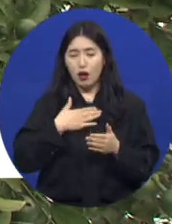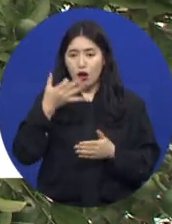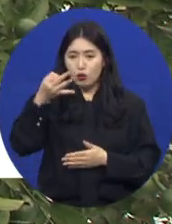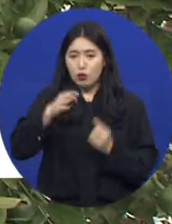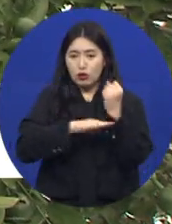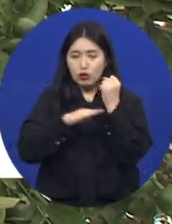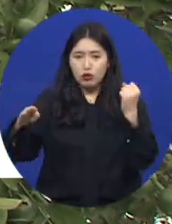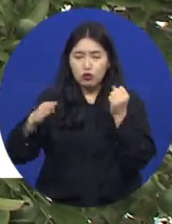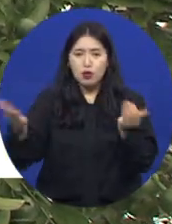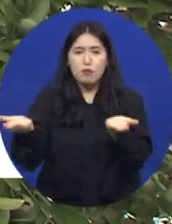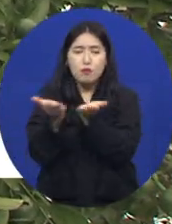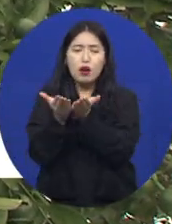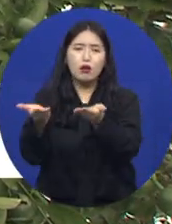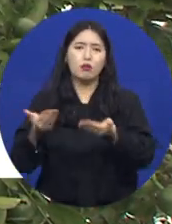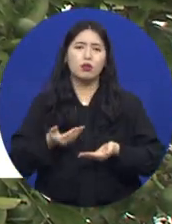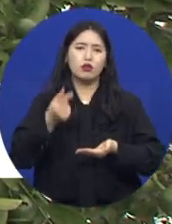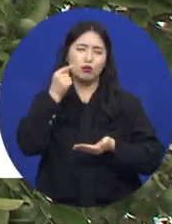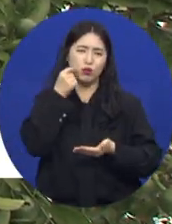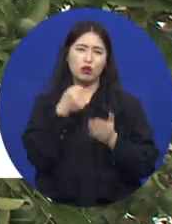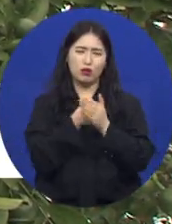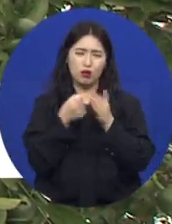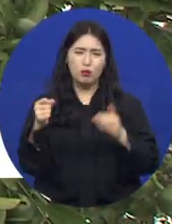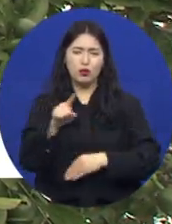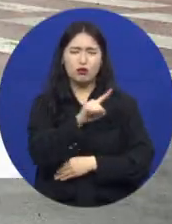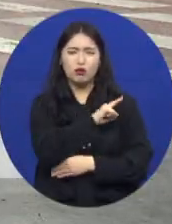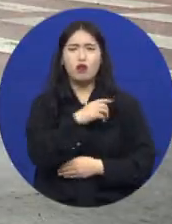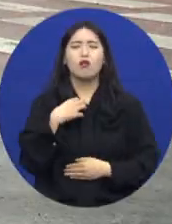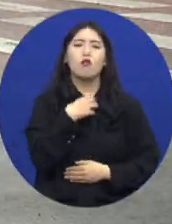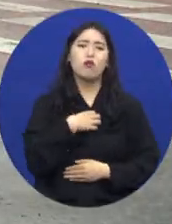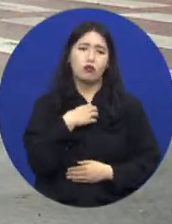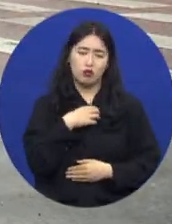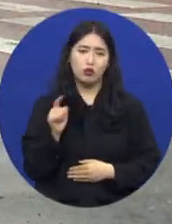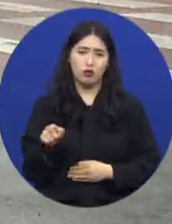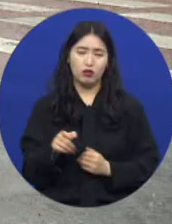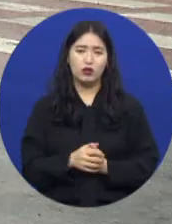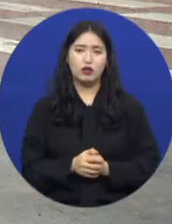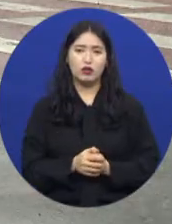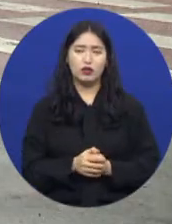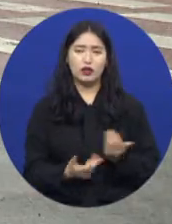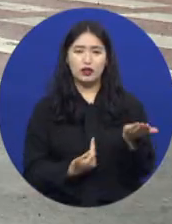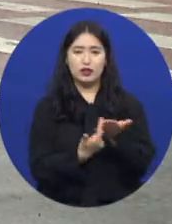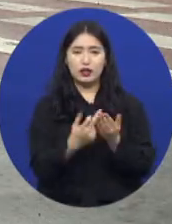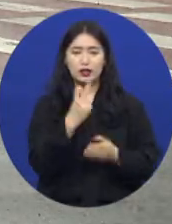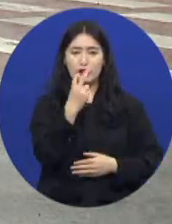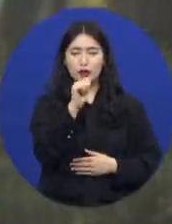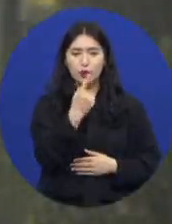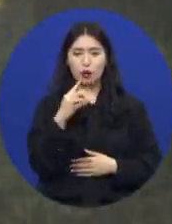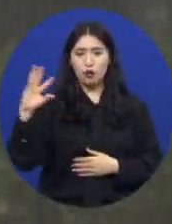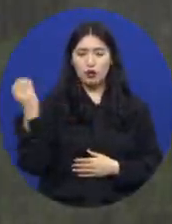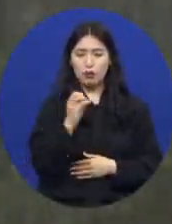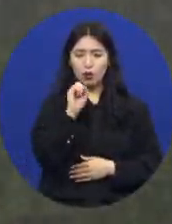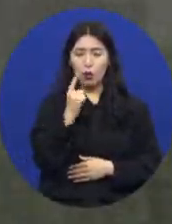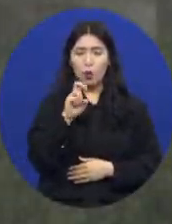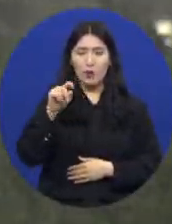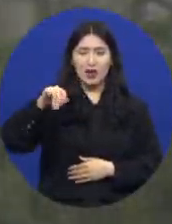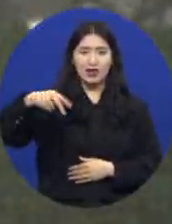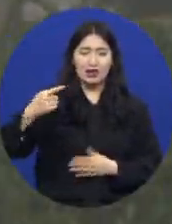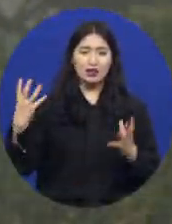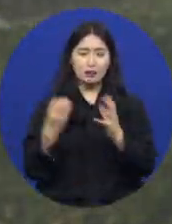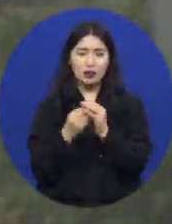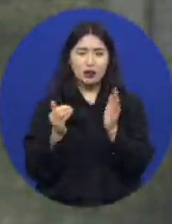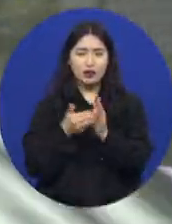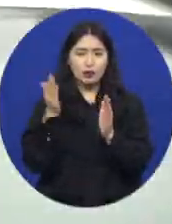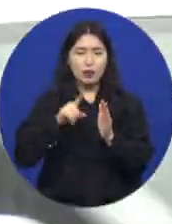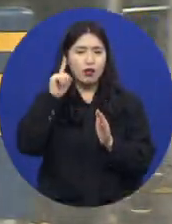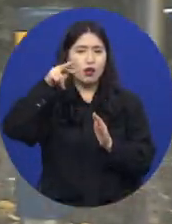됩니다. 그래서 제일 걱정이 돼요. 제주는 제12호 태풍 오마이스가 지나갔지만 내일도 정체